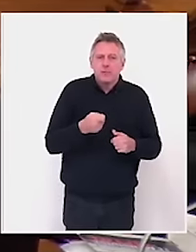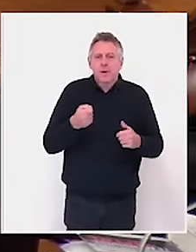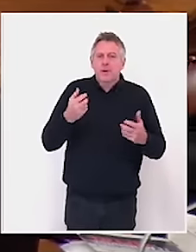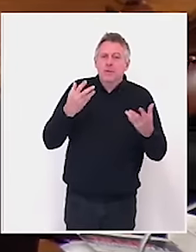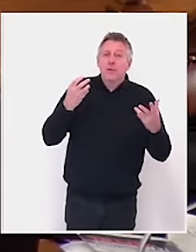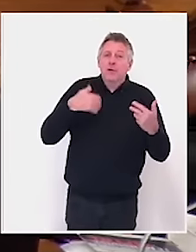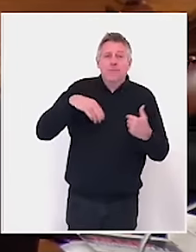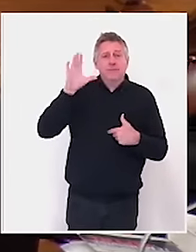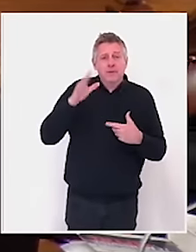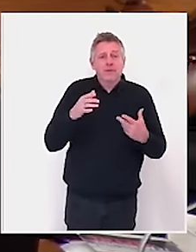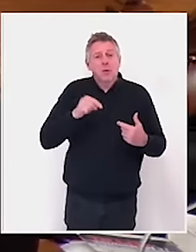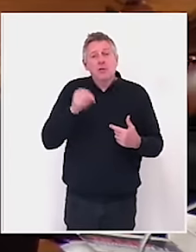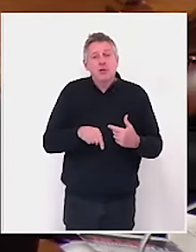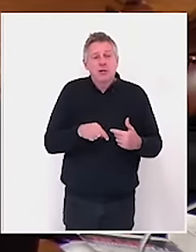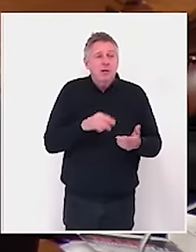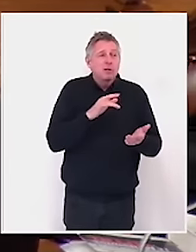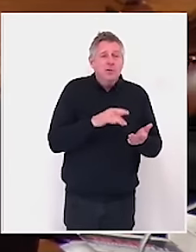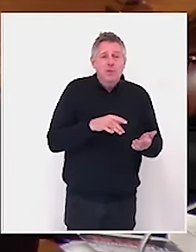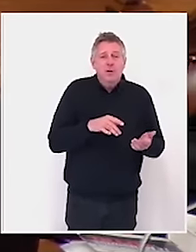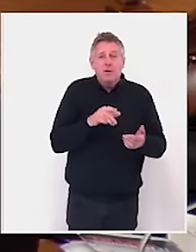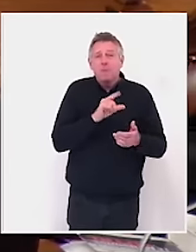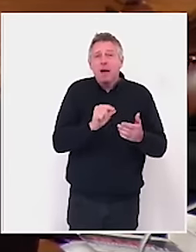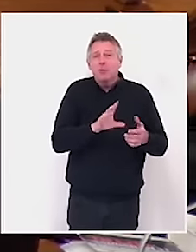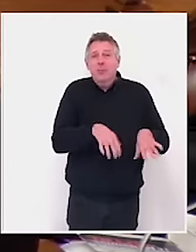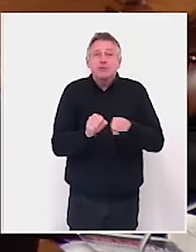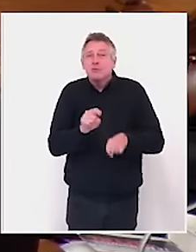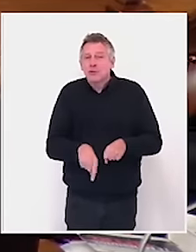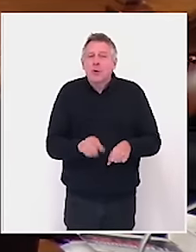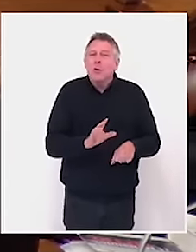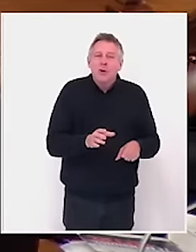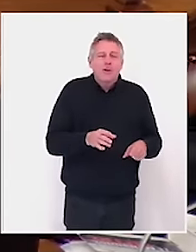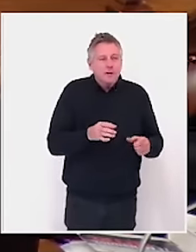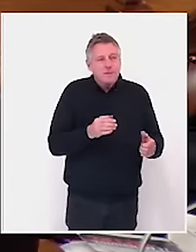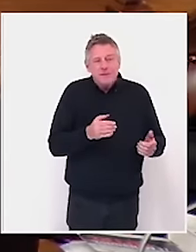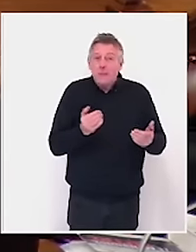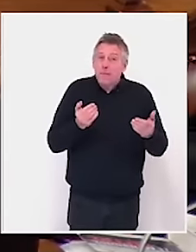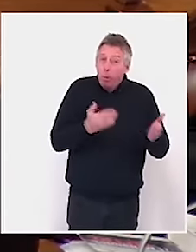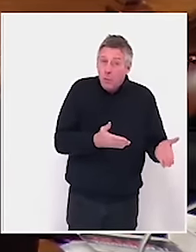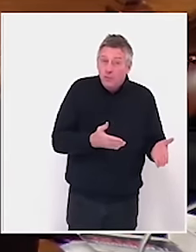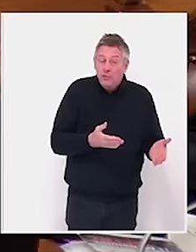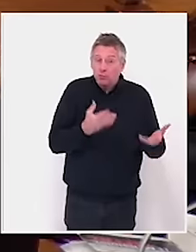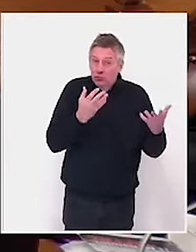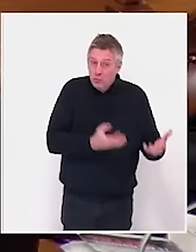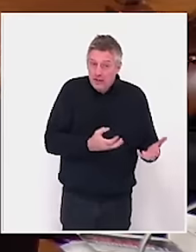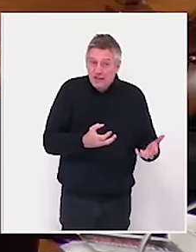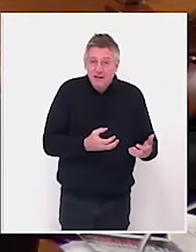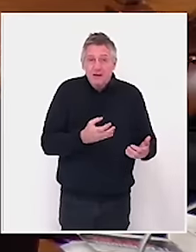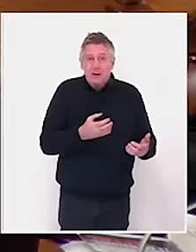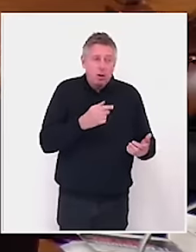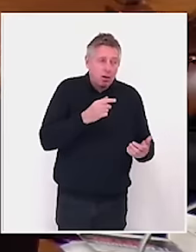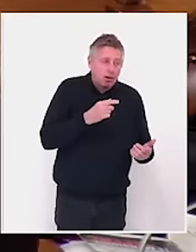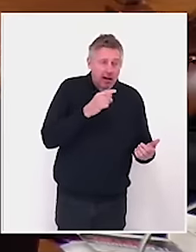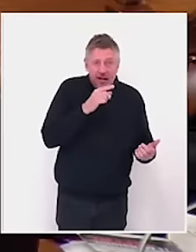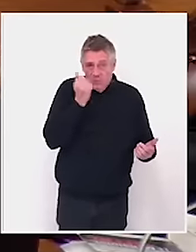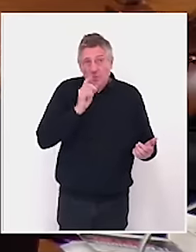que c'est pas une obligation, c'est-à-dire qu'ils ont plus le choix de partir après, hein, mais au moins qu'il y a cette possibilité-là, s'ils le souhaitent ou si elles le souhaitent, de pouvoir